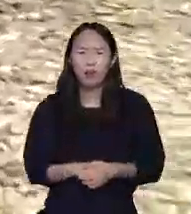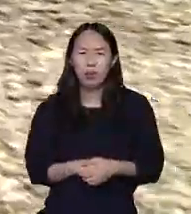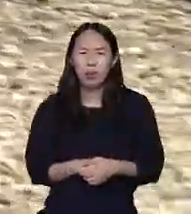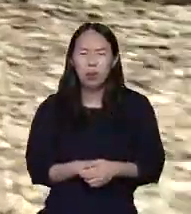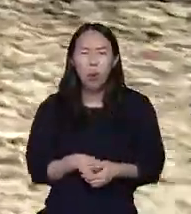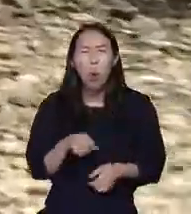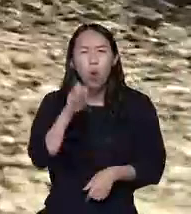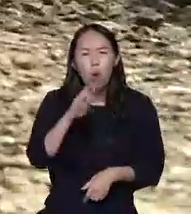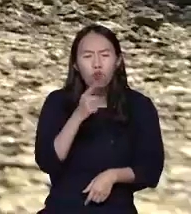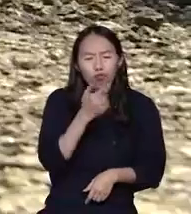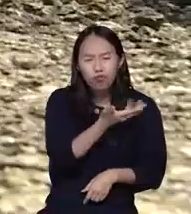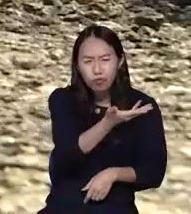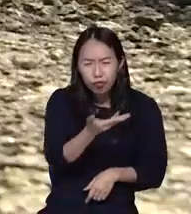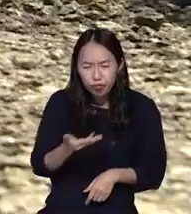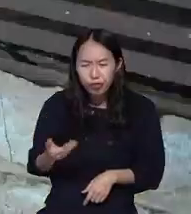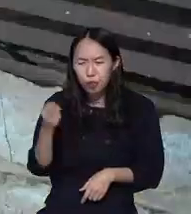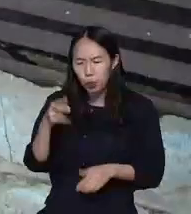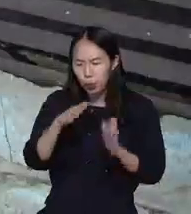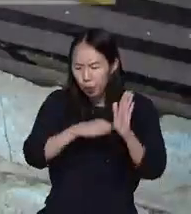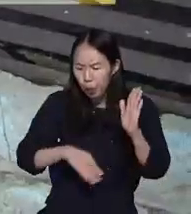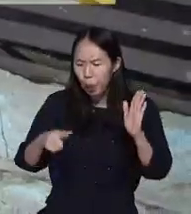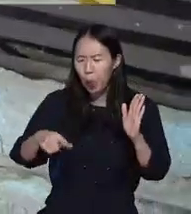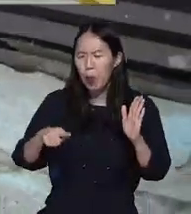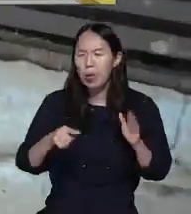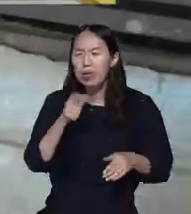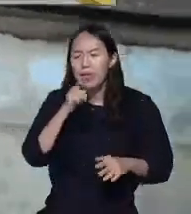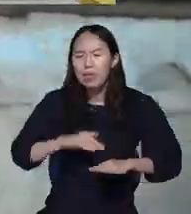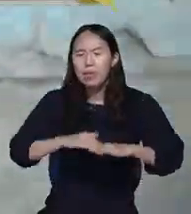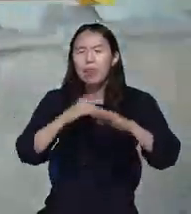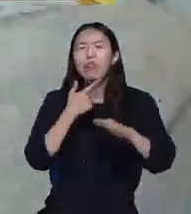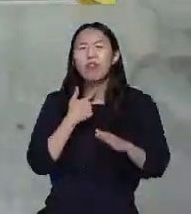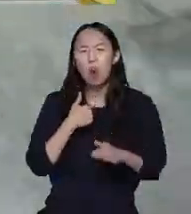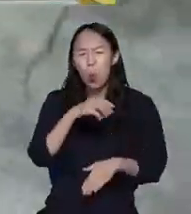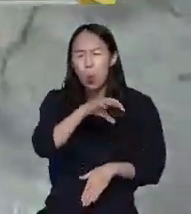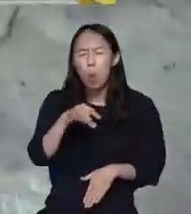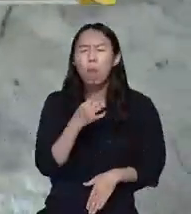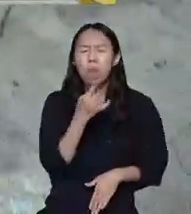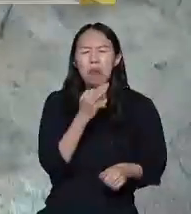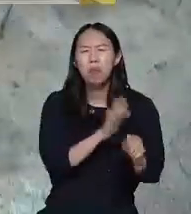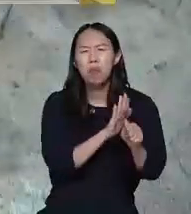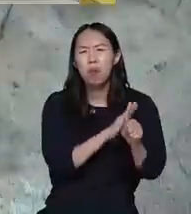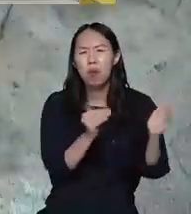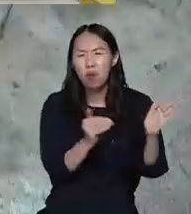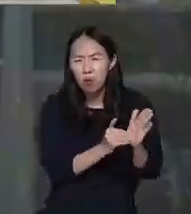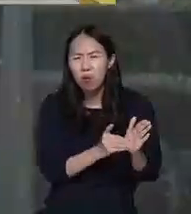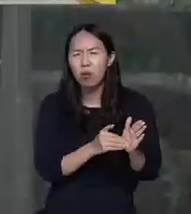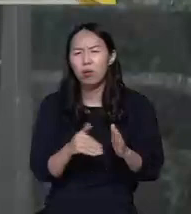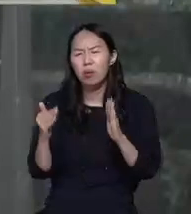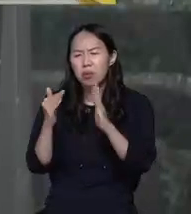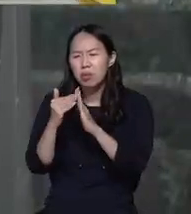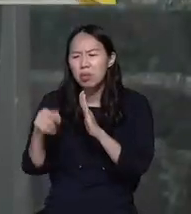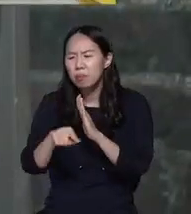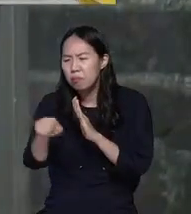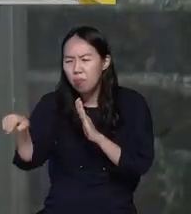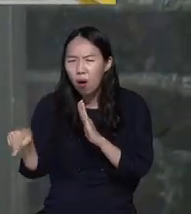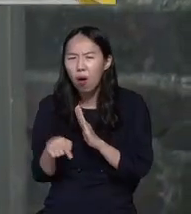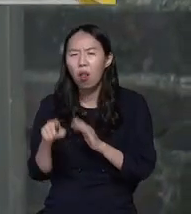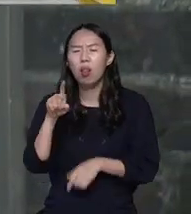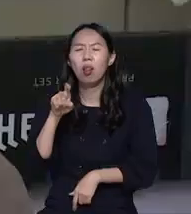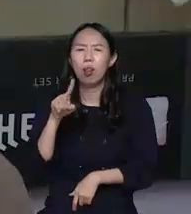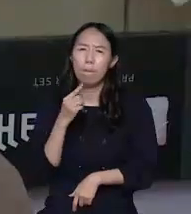저지대 등 침수 위험 지역만 대상으로 하다 보니 반지하 주택 중 물막이판 설치 대상은 겨우 11곳에